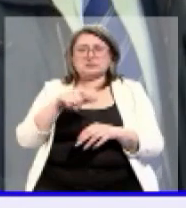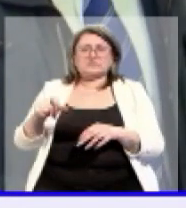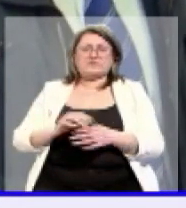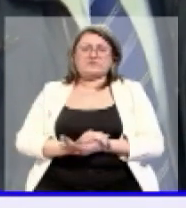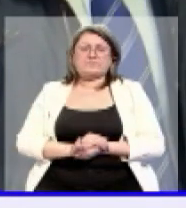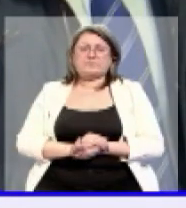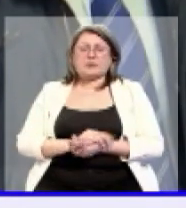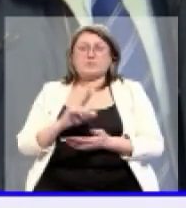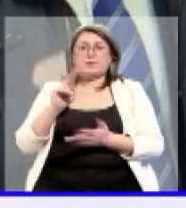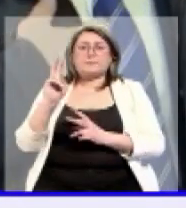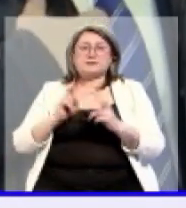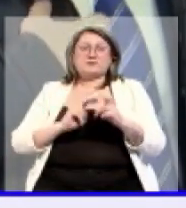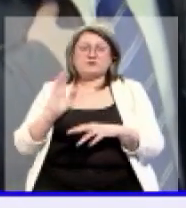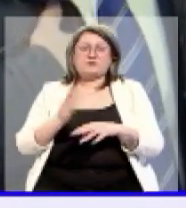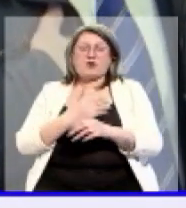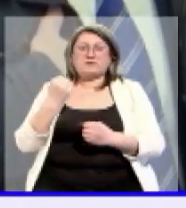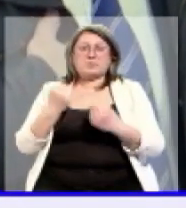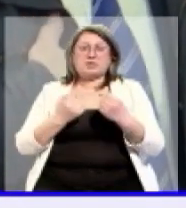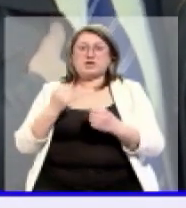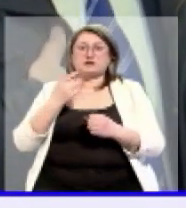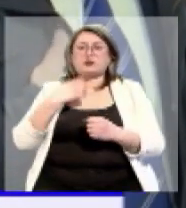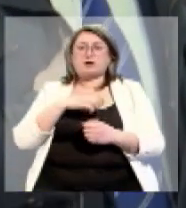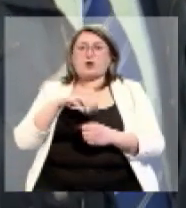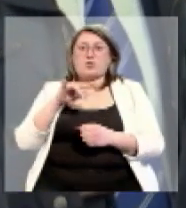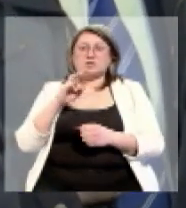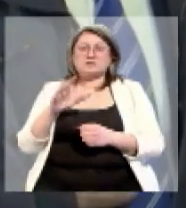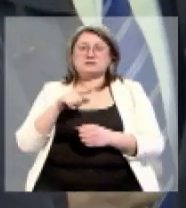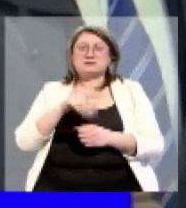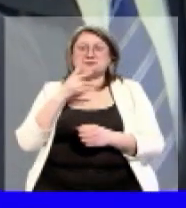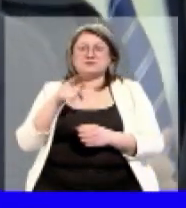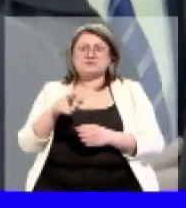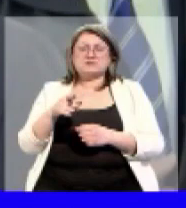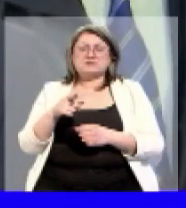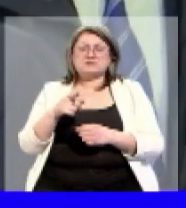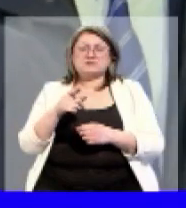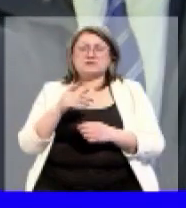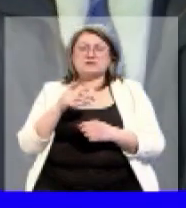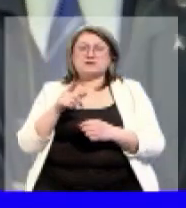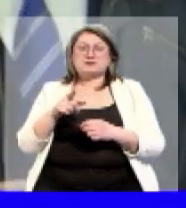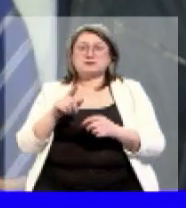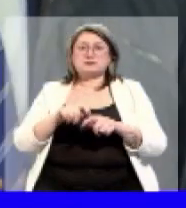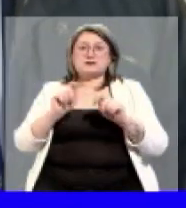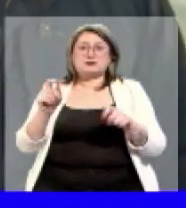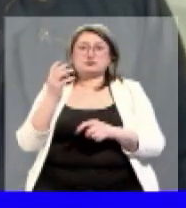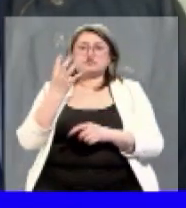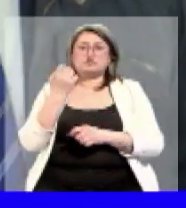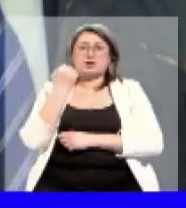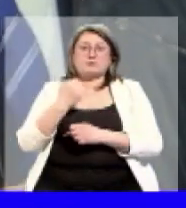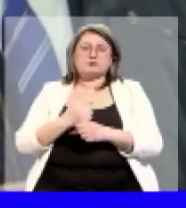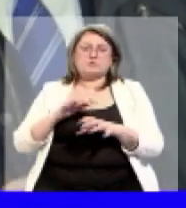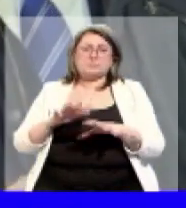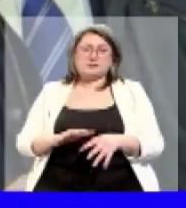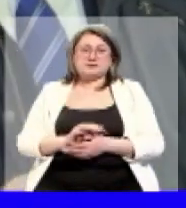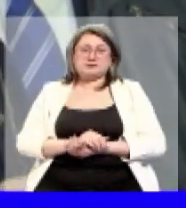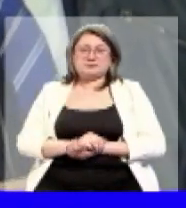Бұл аумақтан көліктердің үлкен динамикасын көріп отырмыз. Өткен жылы 6400 комбайн, тракторлар шығарылды. Алдыңғы жылмен салыстырғанда